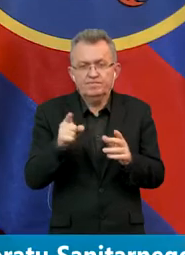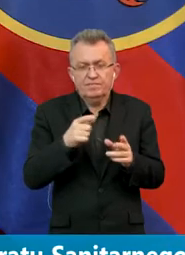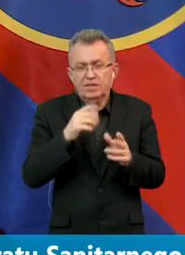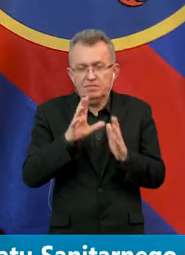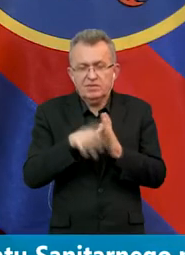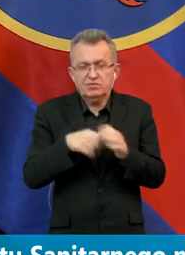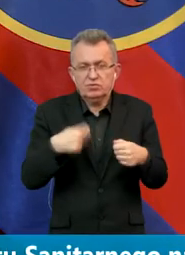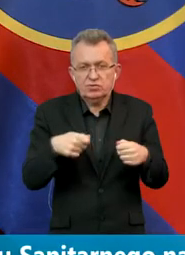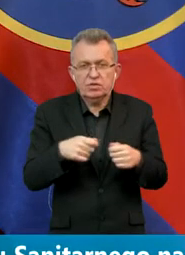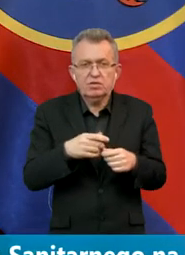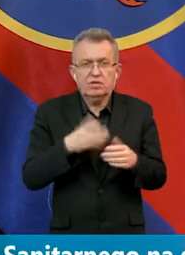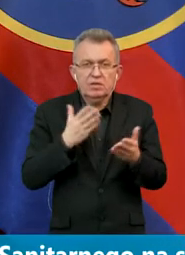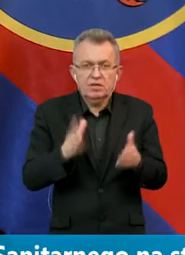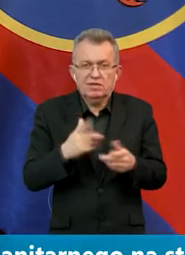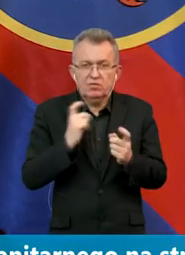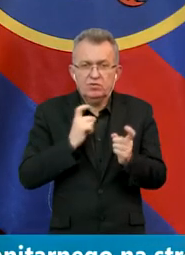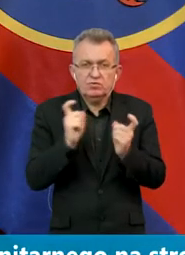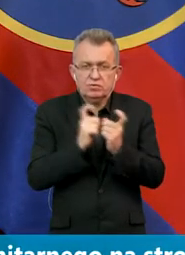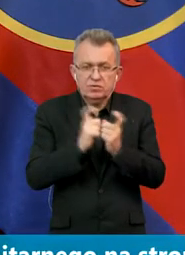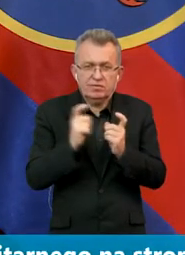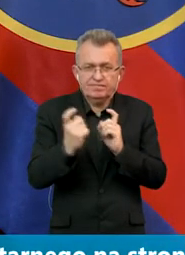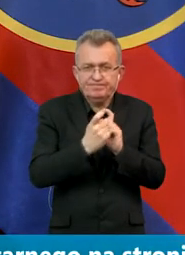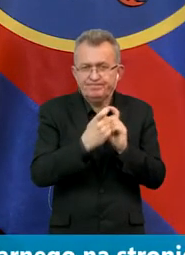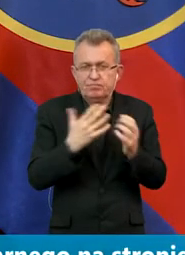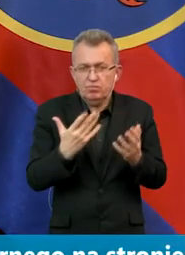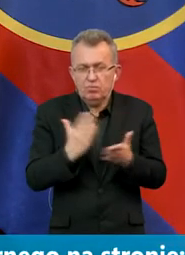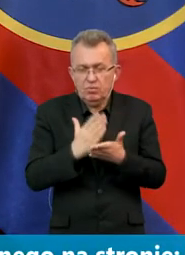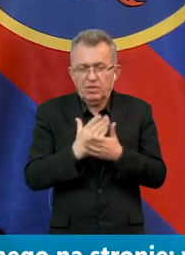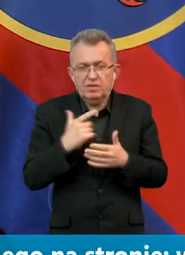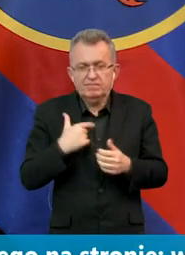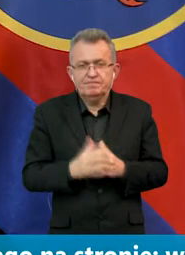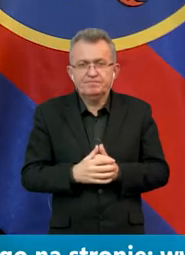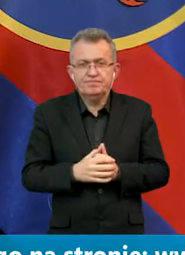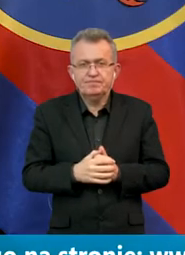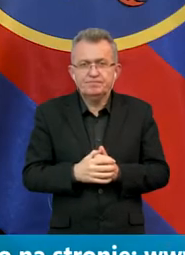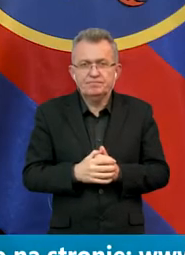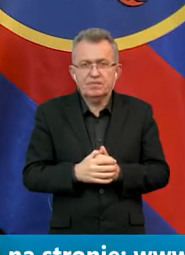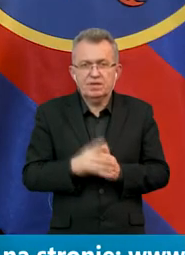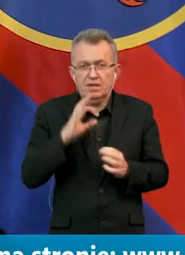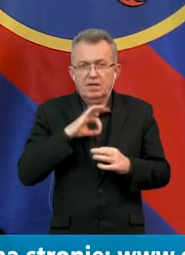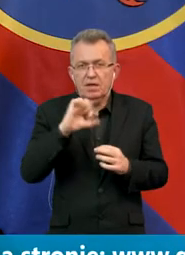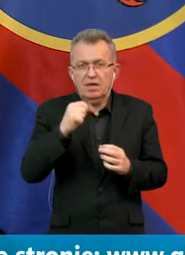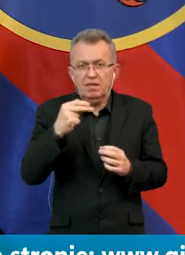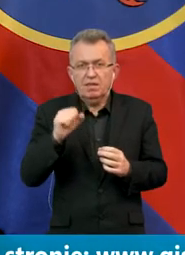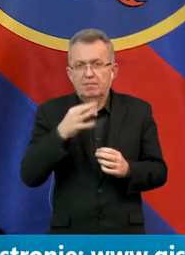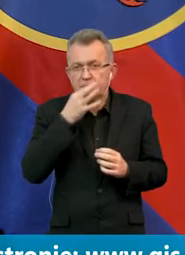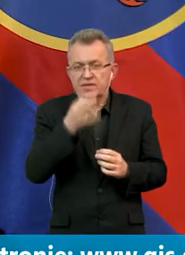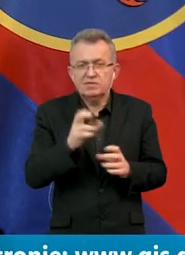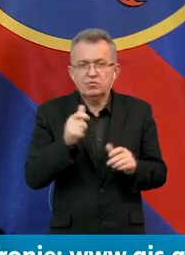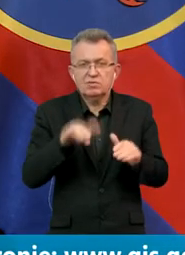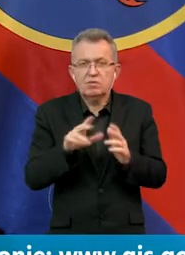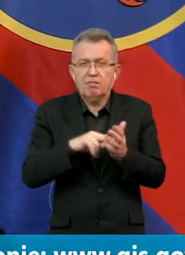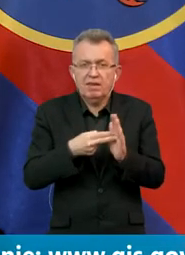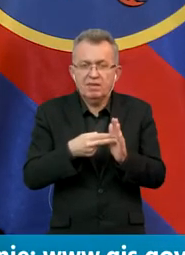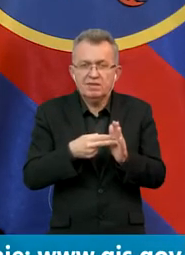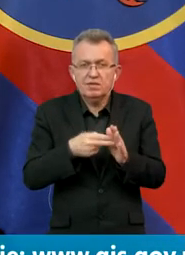miejskiej w Szczecinie, pomoże też naszym sąsiadom, więc bardzo na to liczymy. Pani Anna pyta, co miasto planuje zrobić